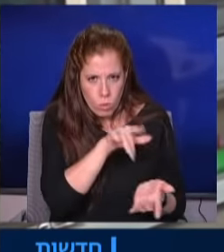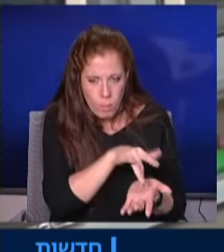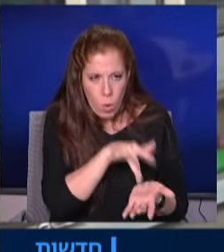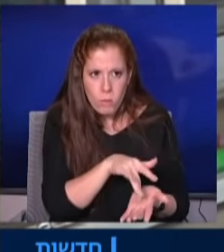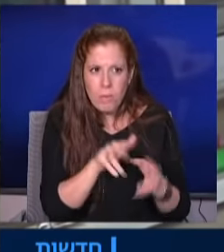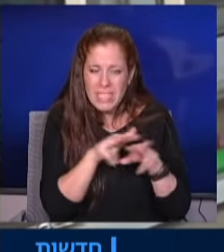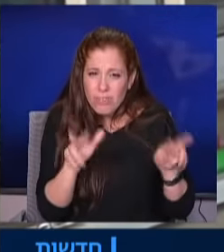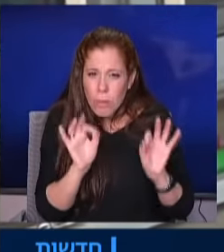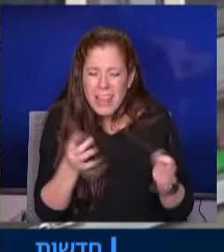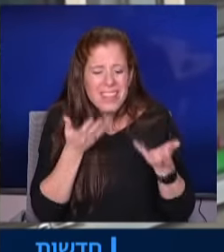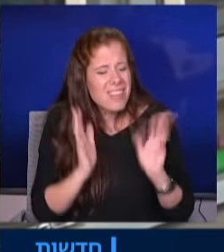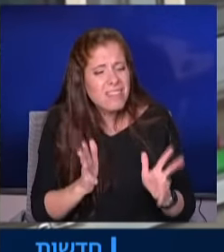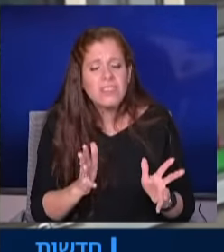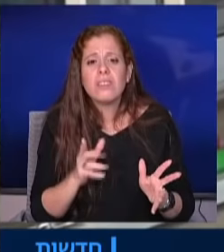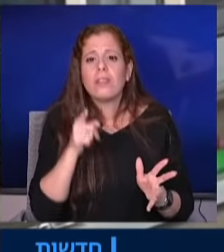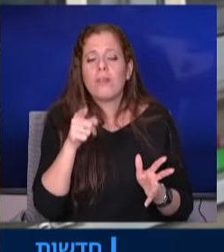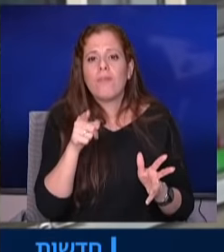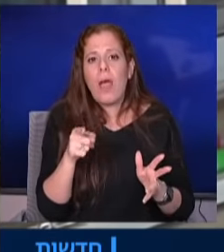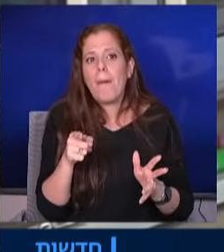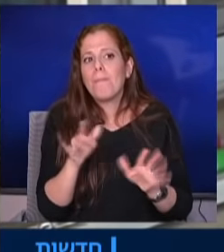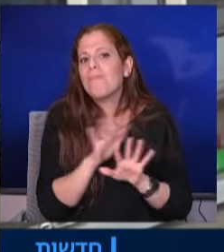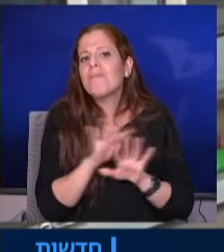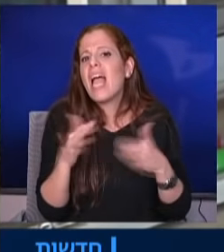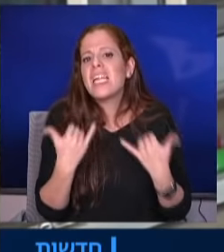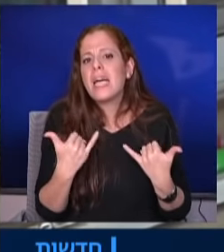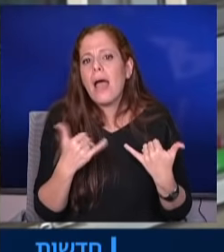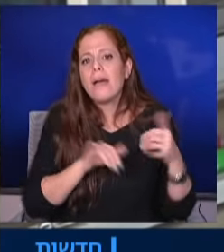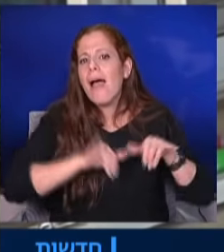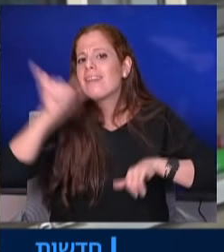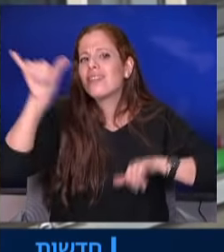באמת קטסטרופלי, ואין כרגע קשרי תעופה.